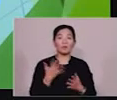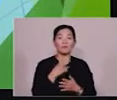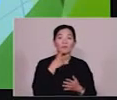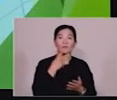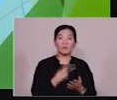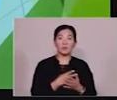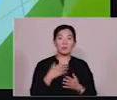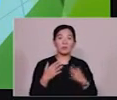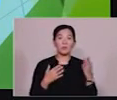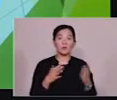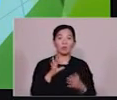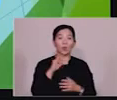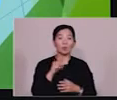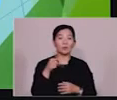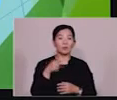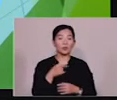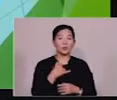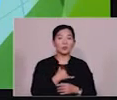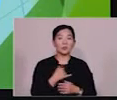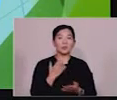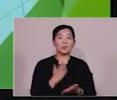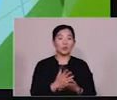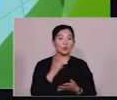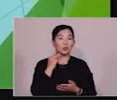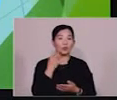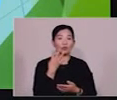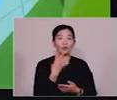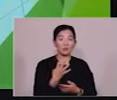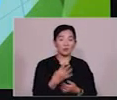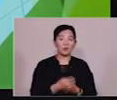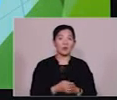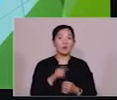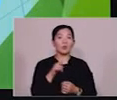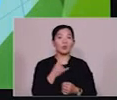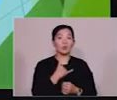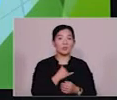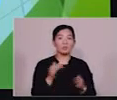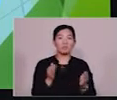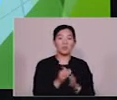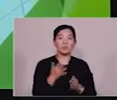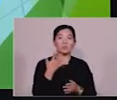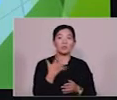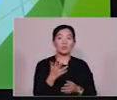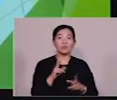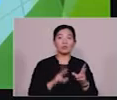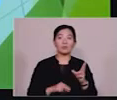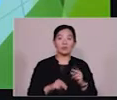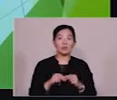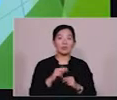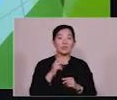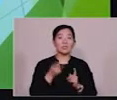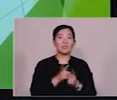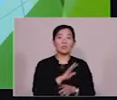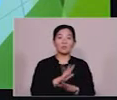видите, справа от тысяч у нас стоит 4, цифра 4. Она у нас меньше 5. Значит,